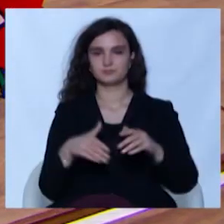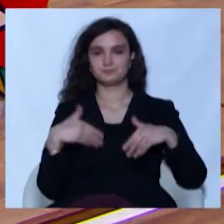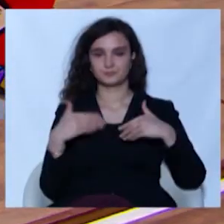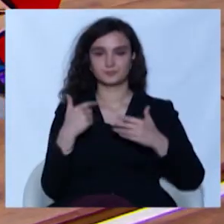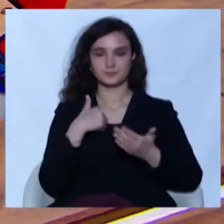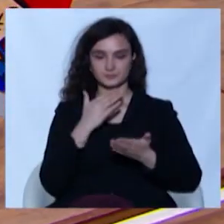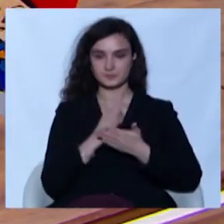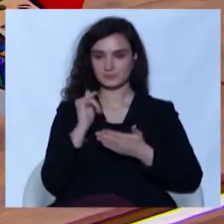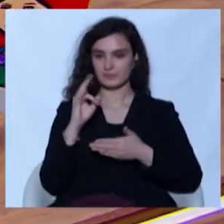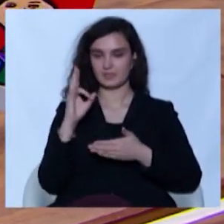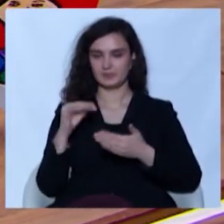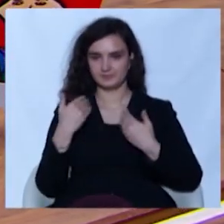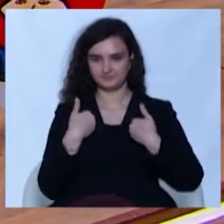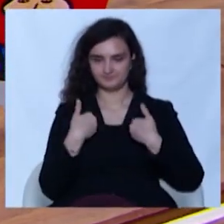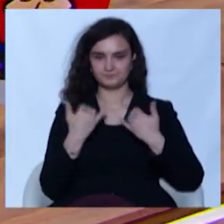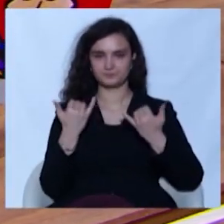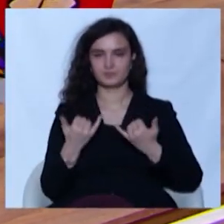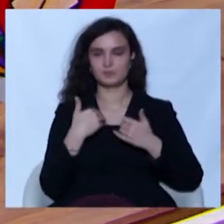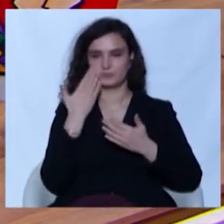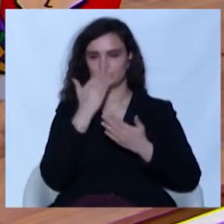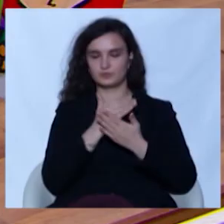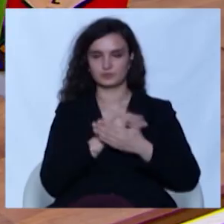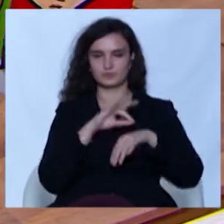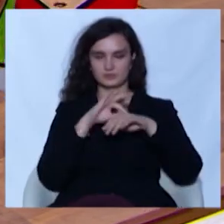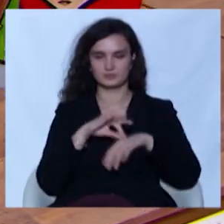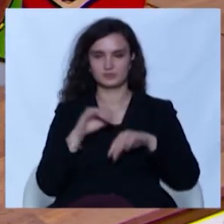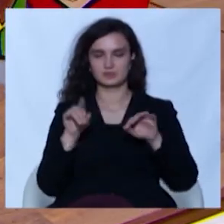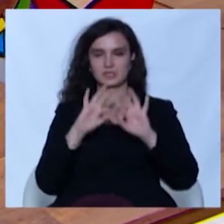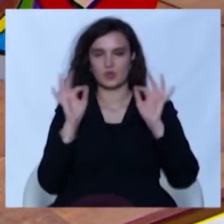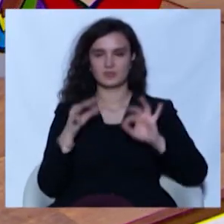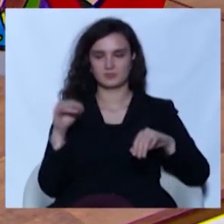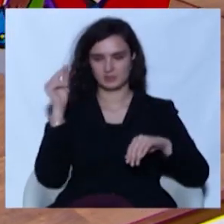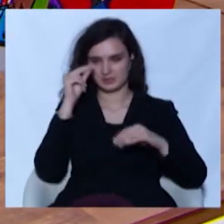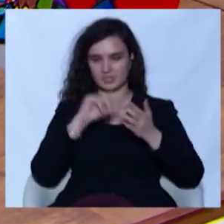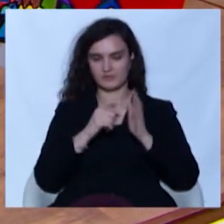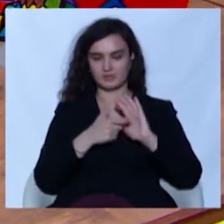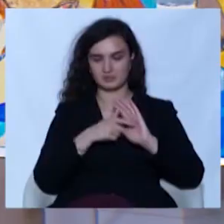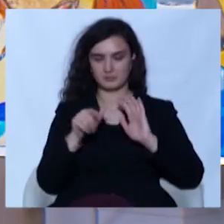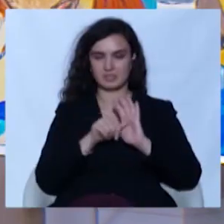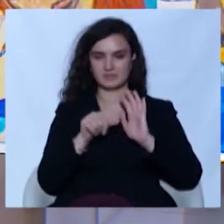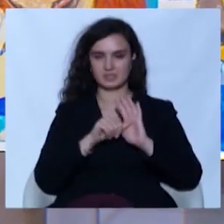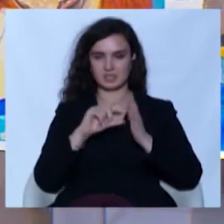გამარჯობა, მე ვარ ანი. დღეს ჩავატარებ სახუთი ხელოვნების გაკვეთილს მეექვსე კლასთან.